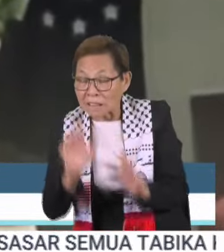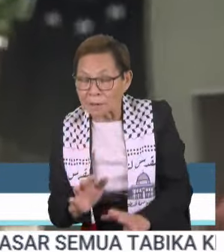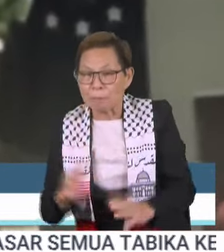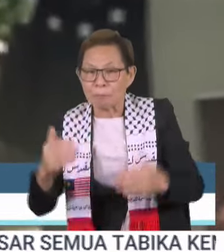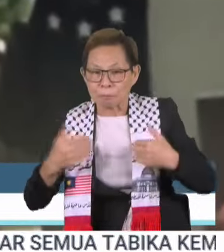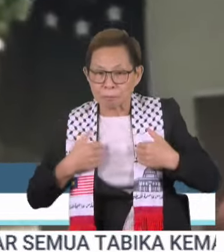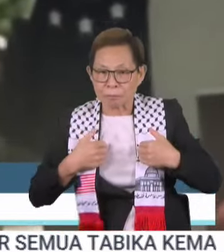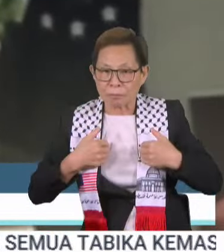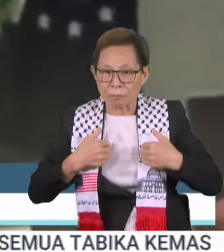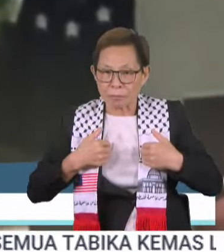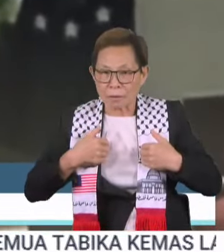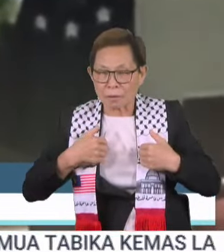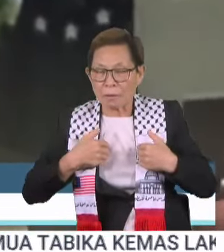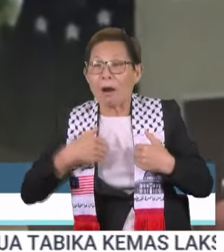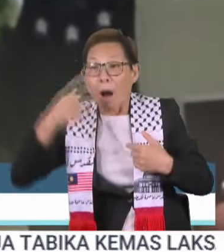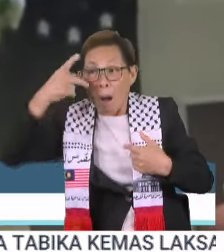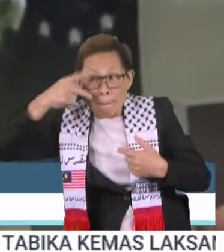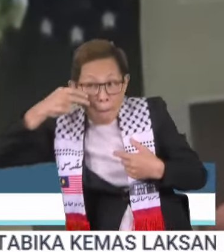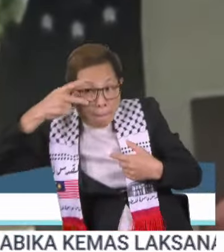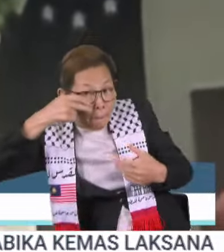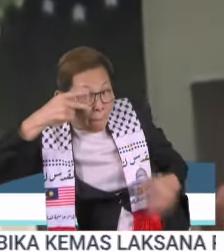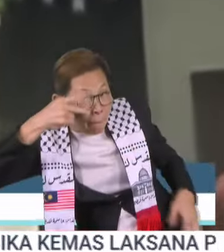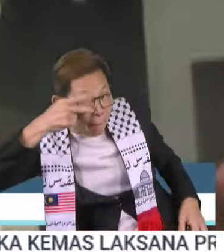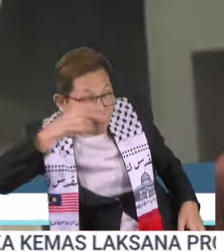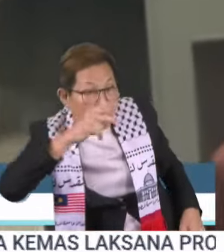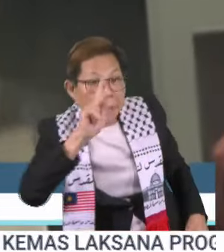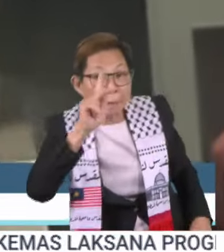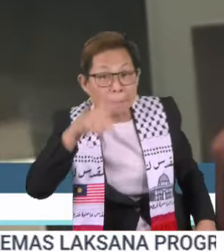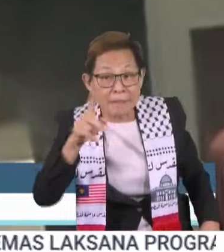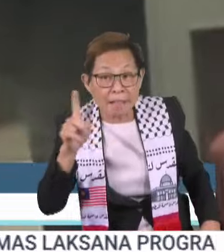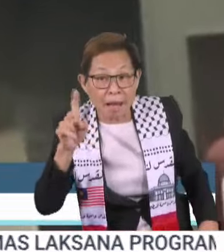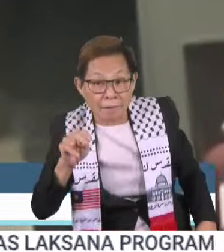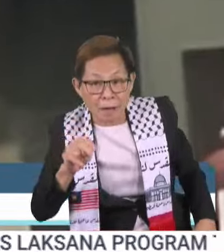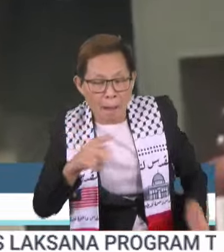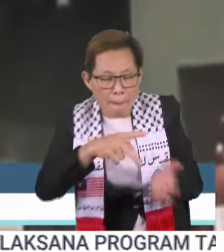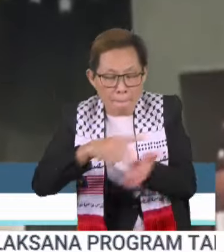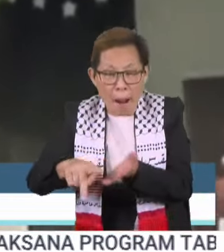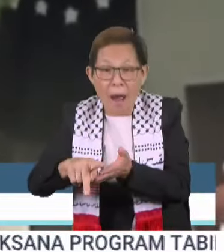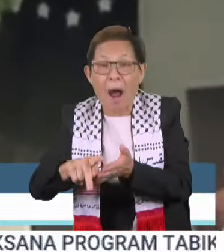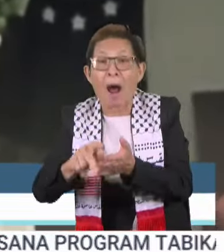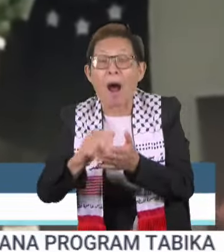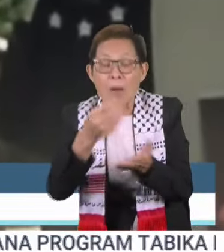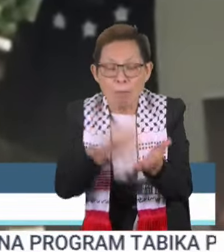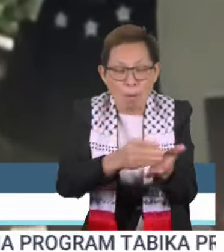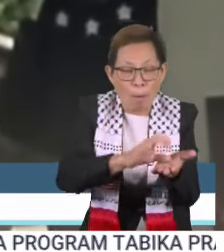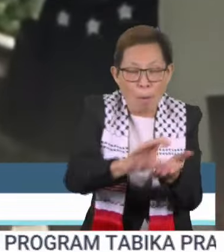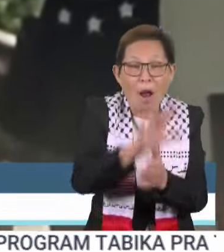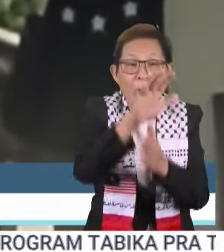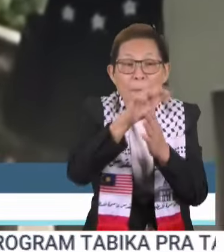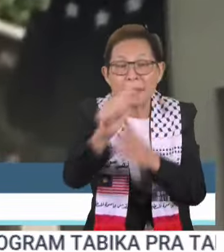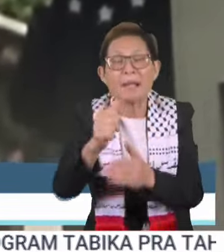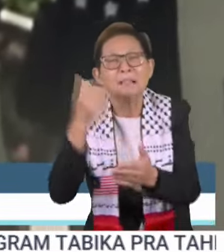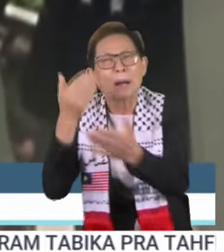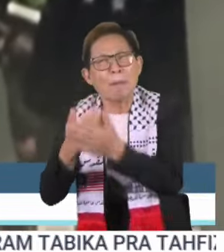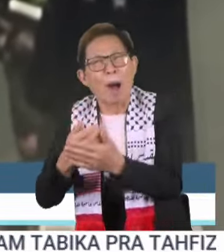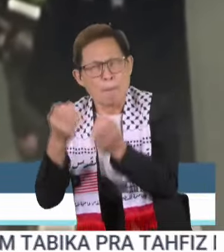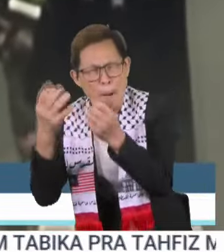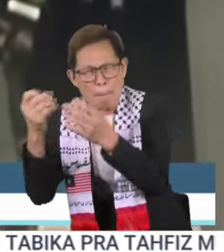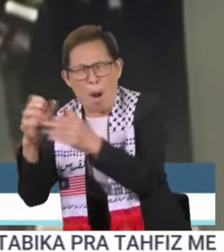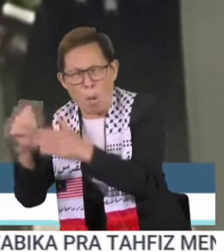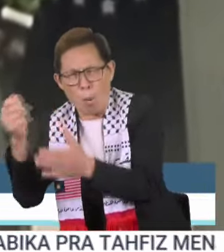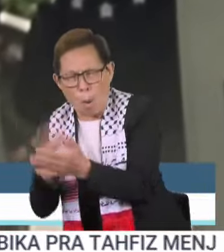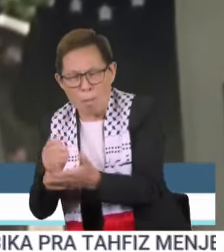Menurut ristikan KPDN, bayaran secara tunai serendah RM5 hingga puluhan ringgit